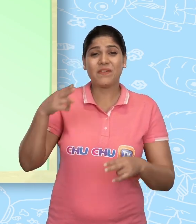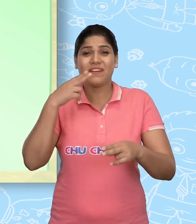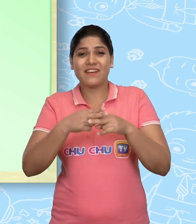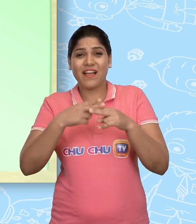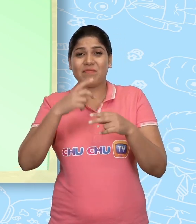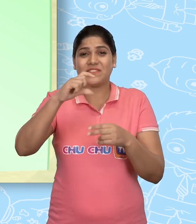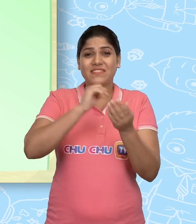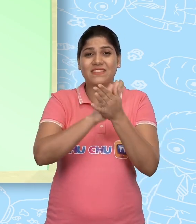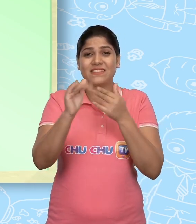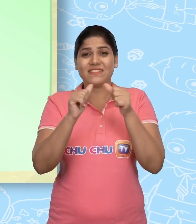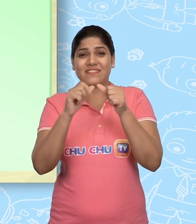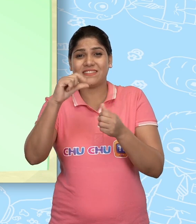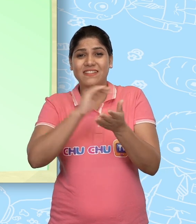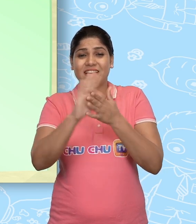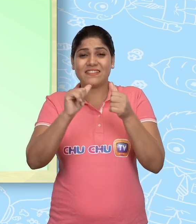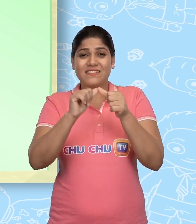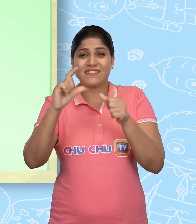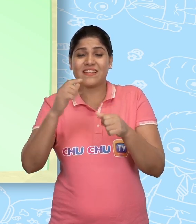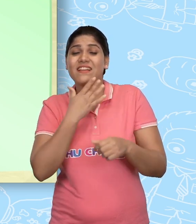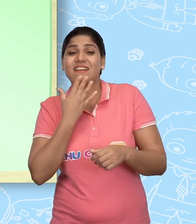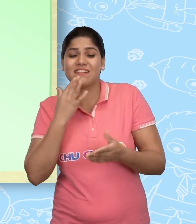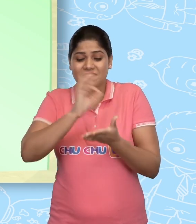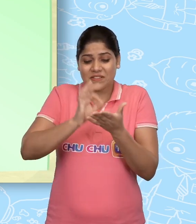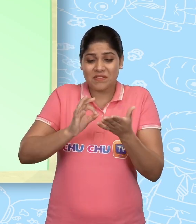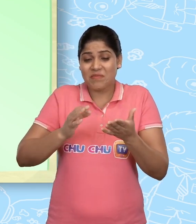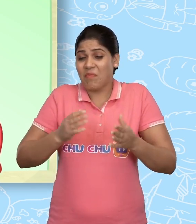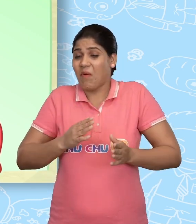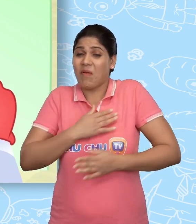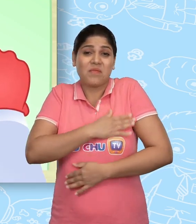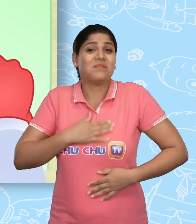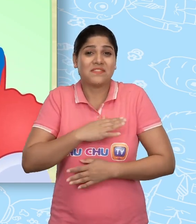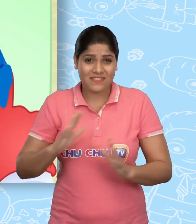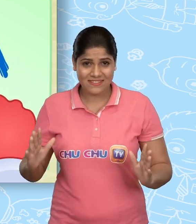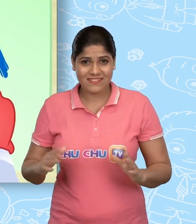चाचा को अपना नाम रंग से लिखकर खूब मजा आया।